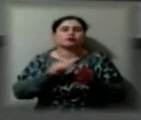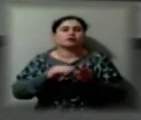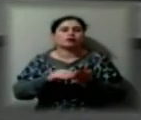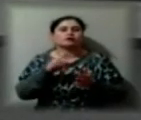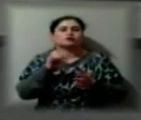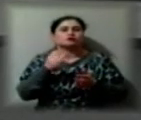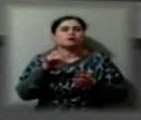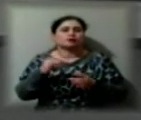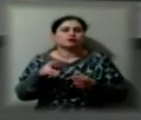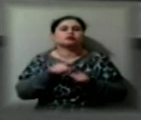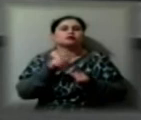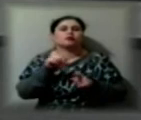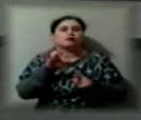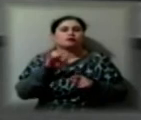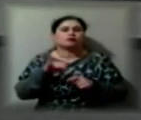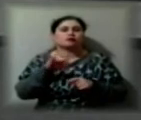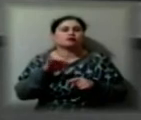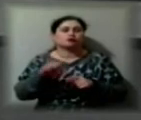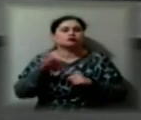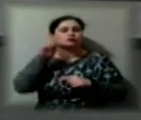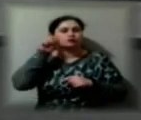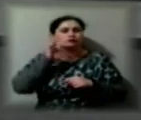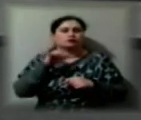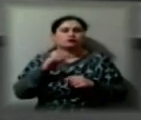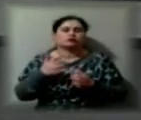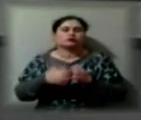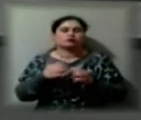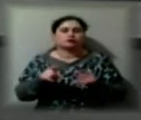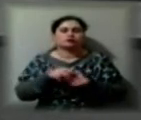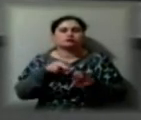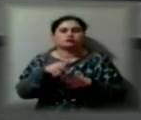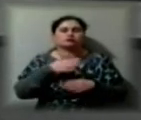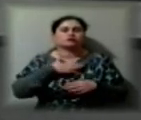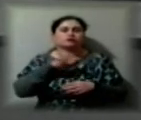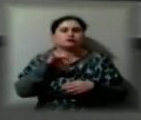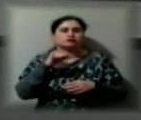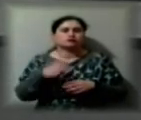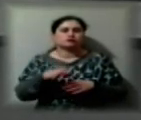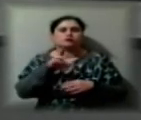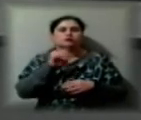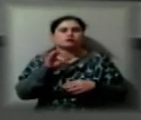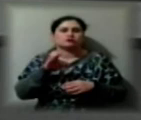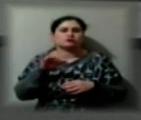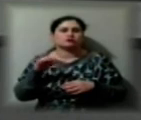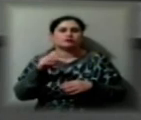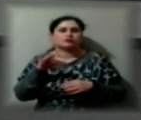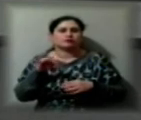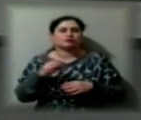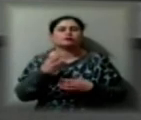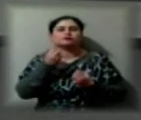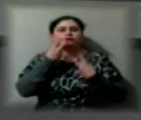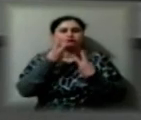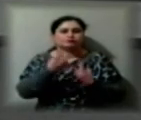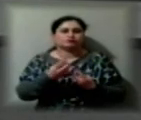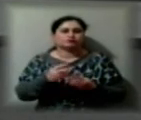у соціальних мережах та канал в Ютубі, слухайте українське радіо Херсон, а також заходьте на наш сайт КС Суспільна Медіа. Далі на вас чекає